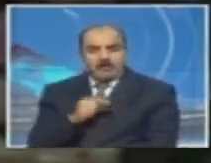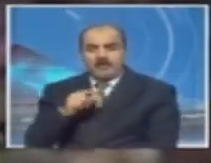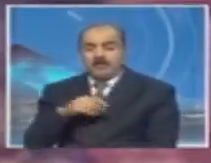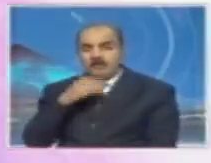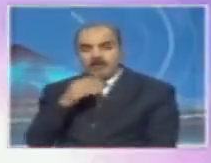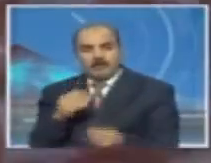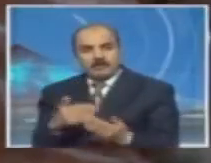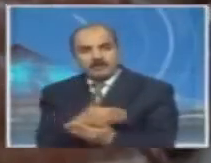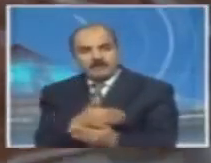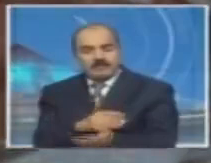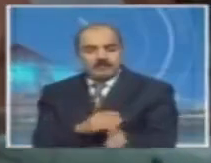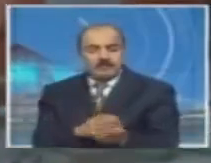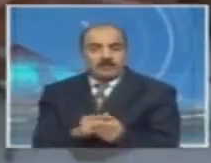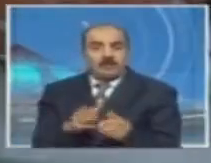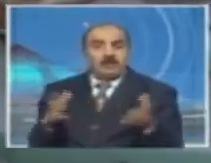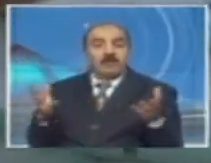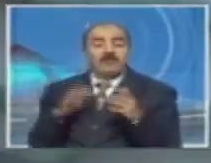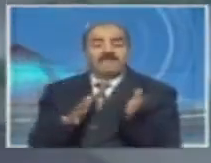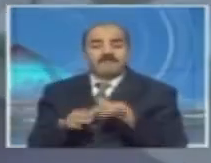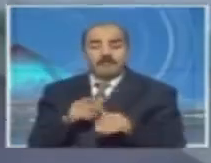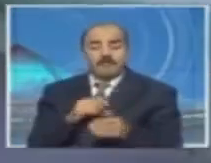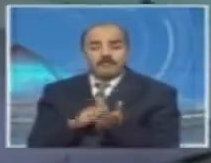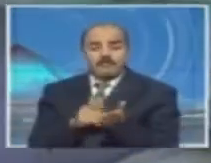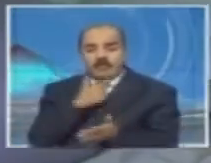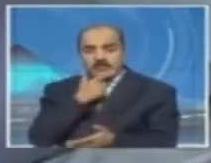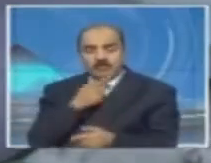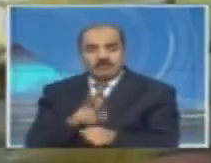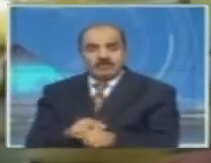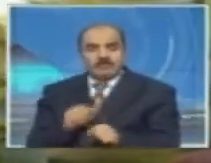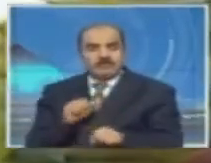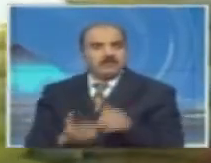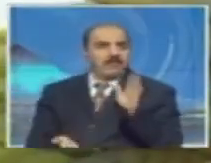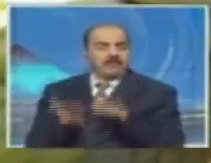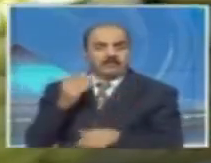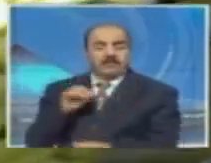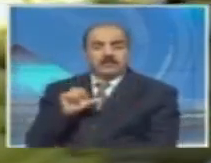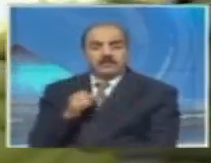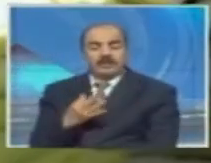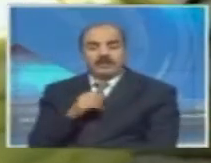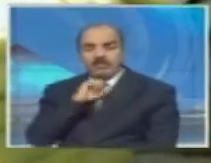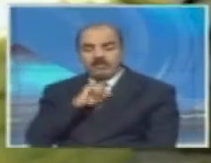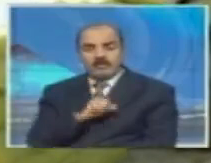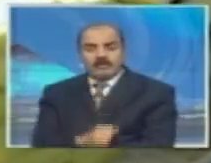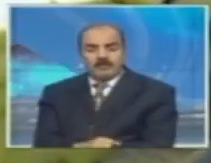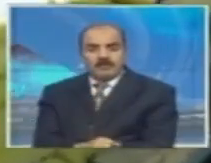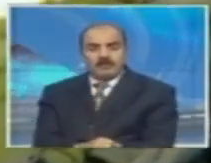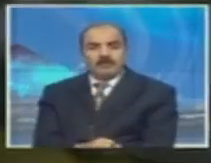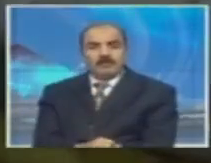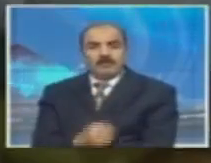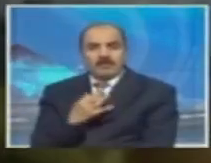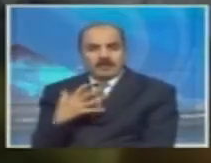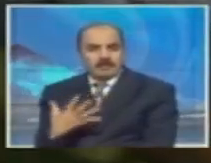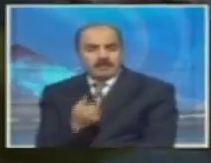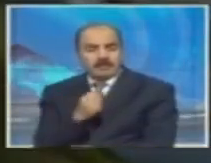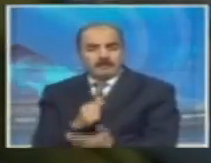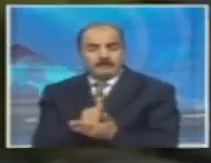السوداء، ونجحت في ضبط كمية من الأرز الأبيض تزن أكثر من 39 طن. قام ثلاثة من مالكي